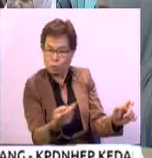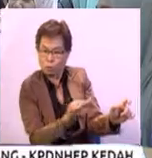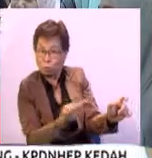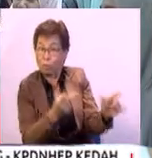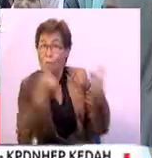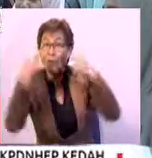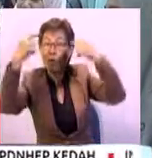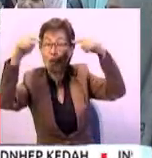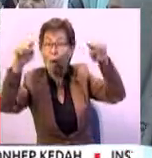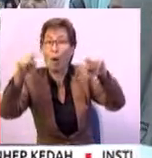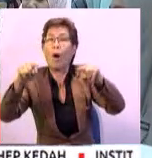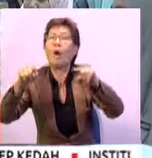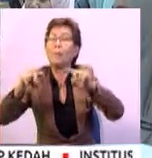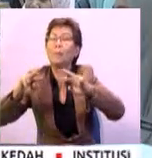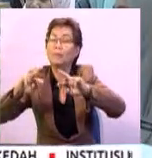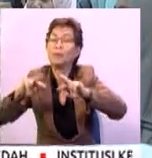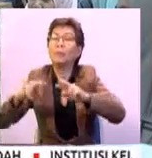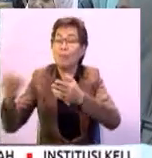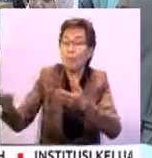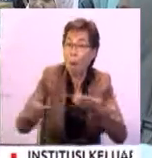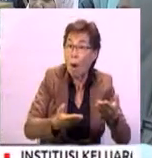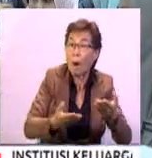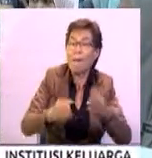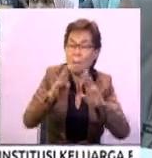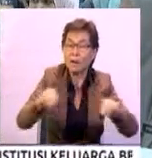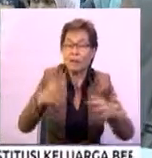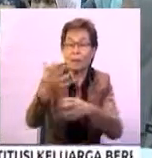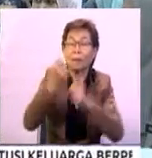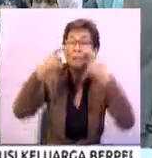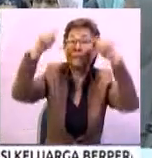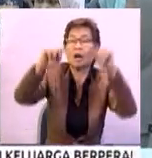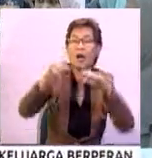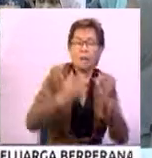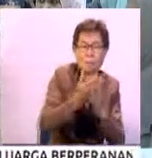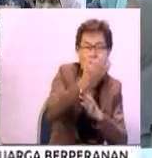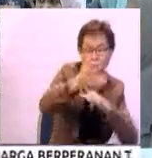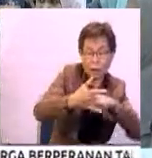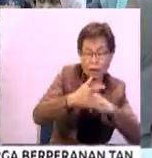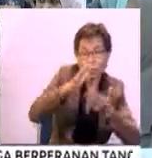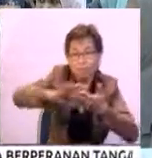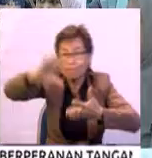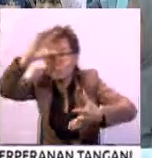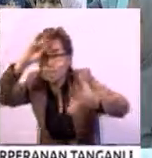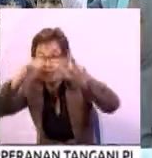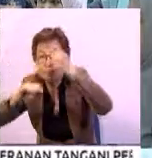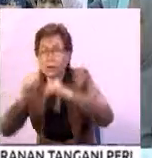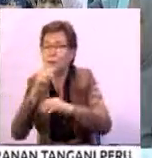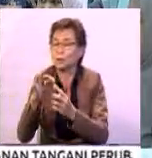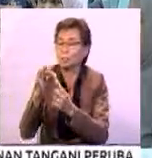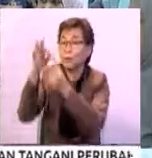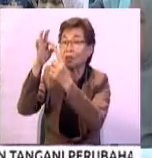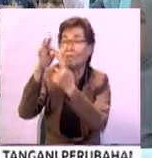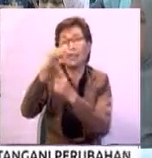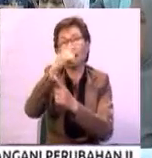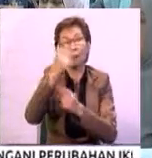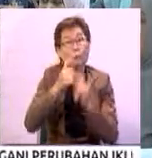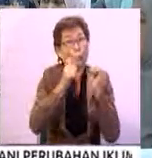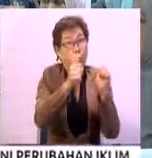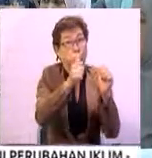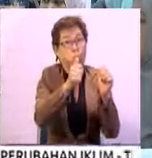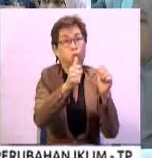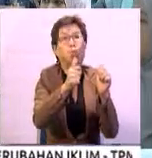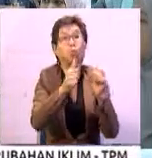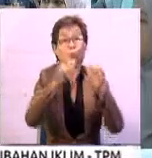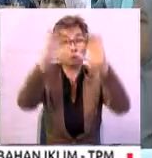berjaya membawa para pelajarnya mengecapi kejayaan melalui teknik pembelajaran yang tersendiri. Justeru keberkesanan